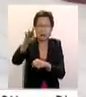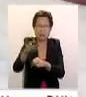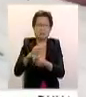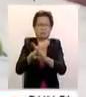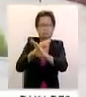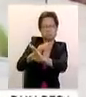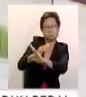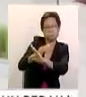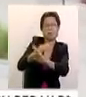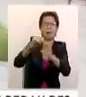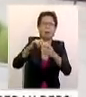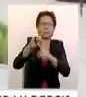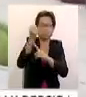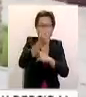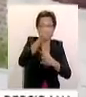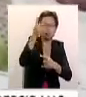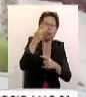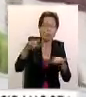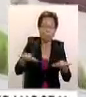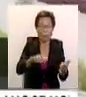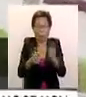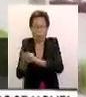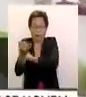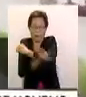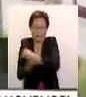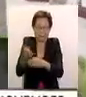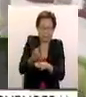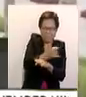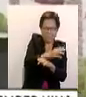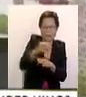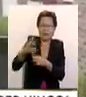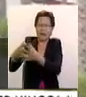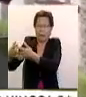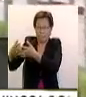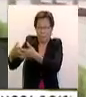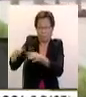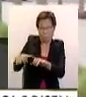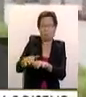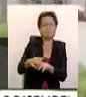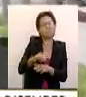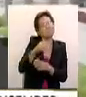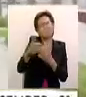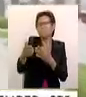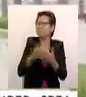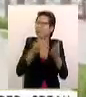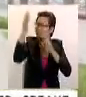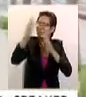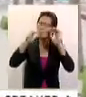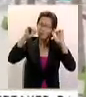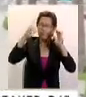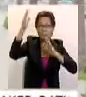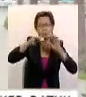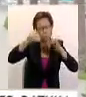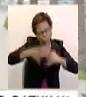sekatan sosiopolitik yang dilakukan oleh negara jirannya dan juga Washington, namun ia tidak menghalang Malaysia